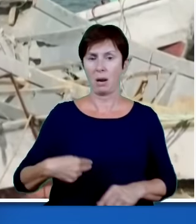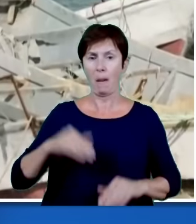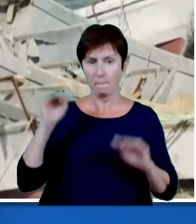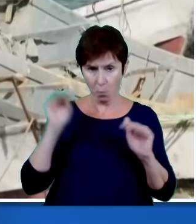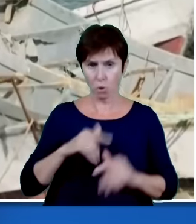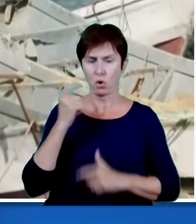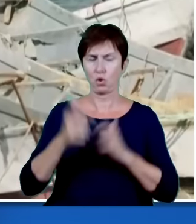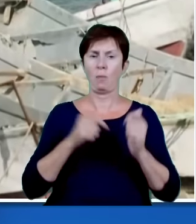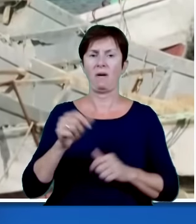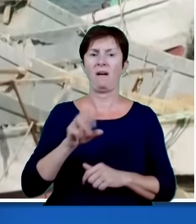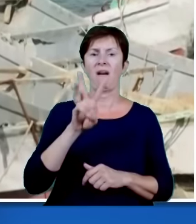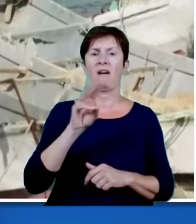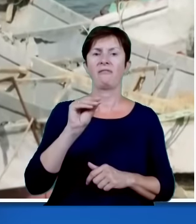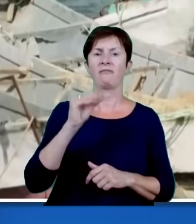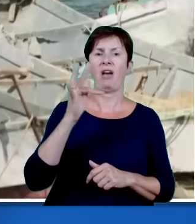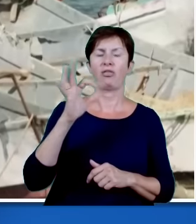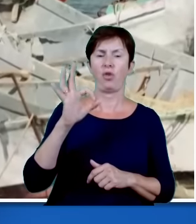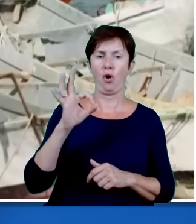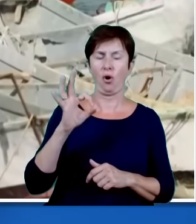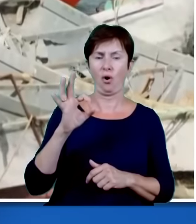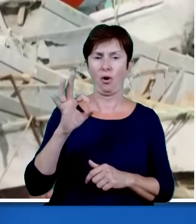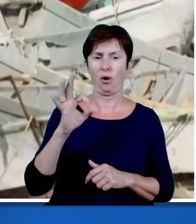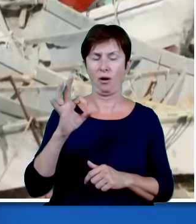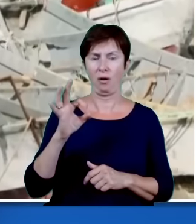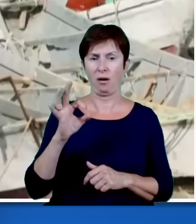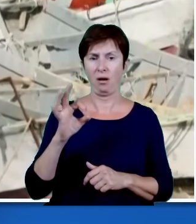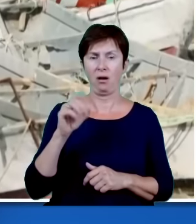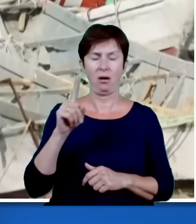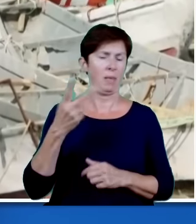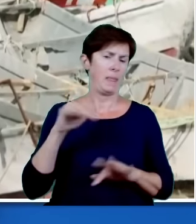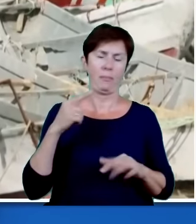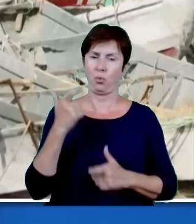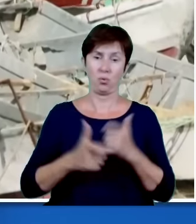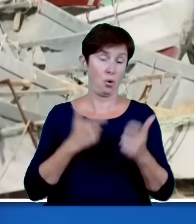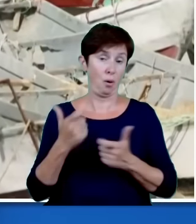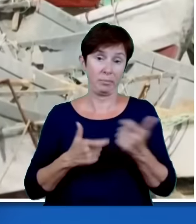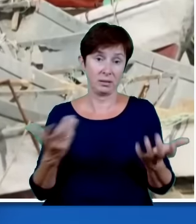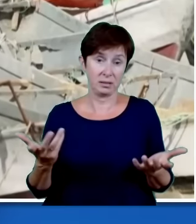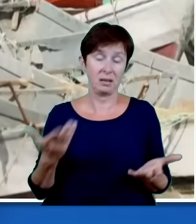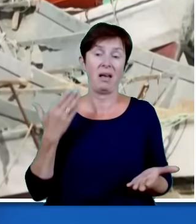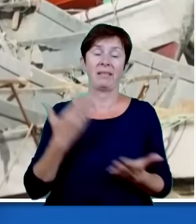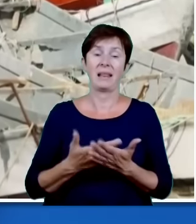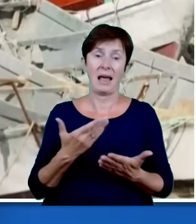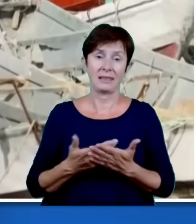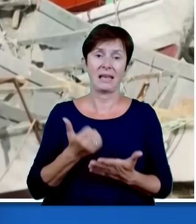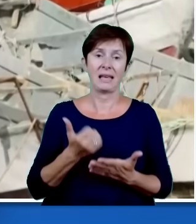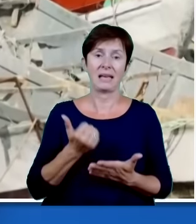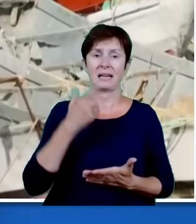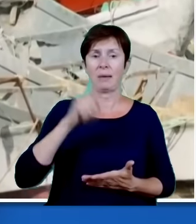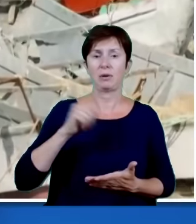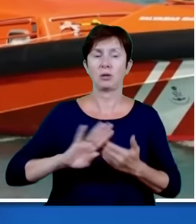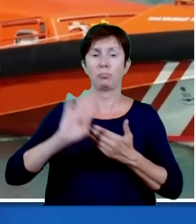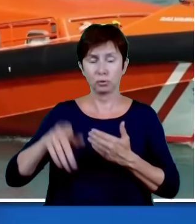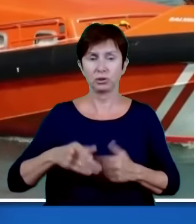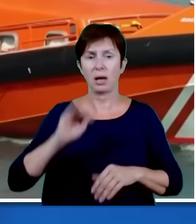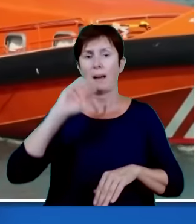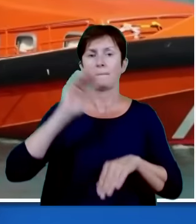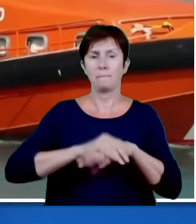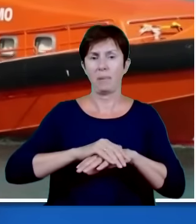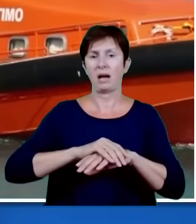konkluzje europejskie konkluzje rady europejskiej nie zrobił tego i w wyniku tego kilka miesięcy później pakt został